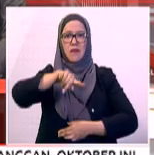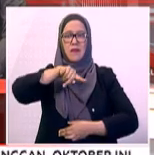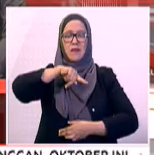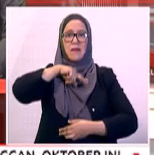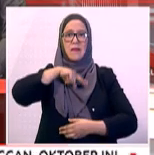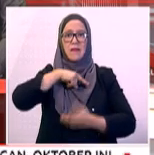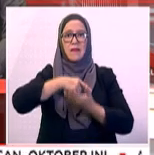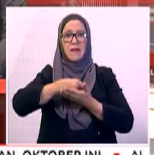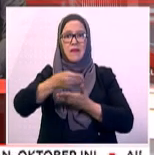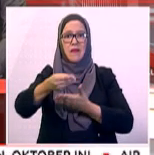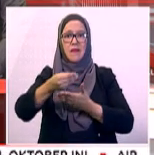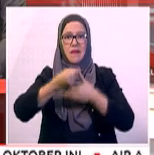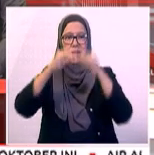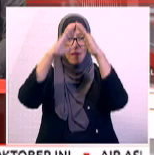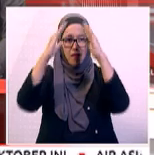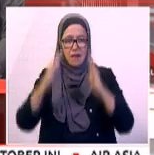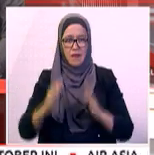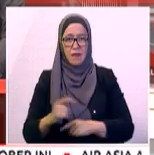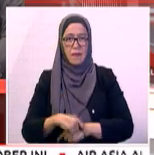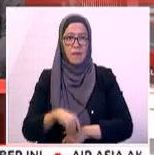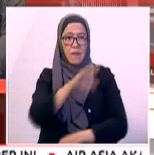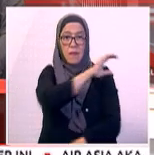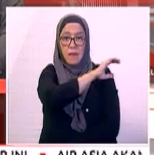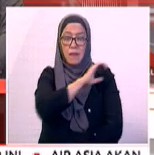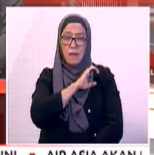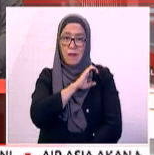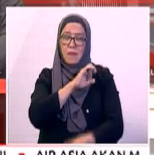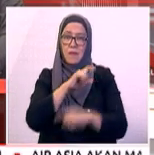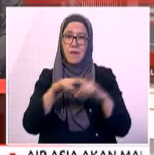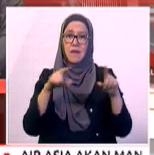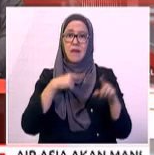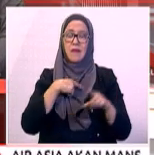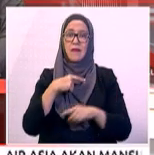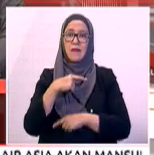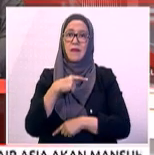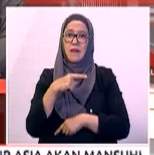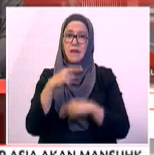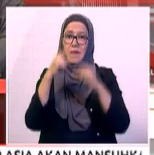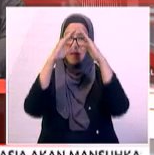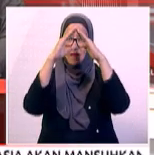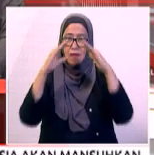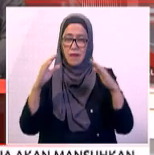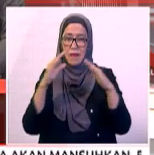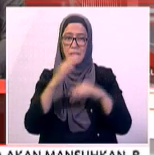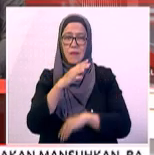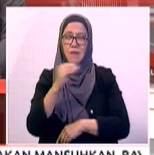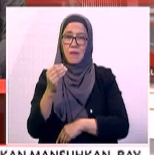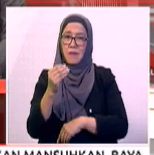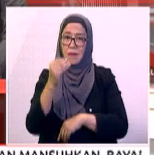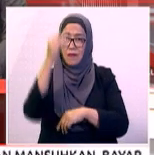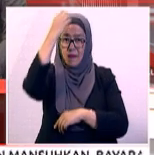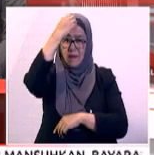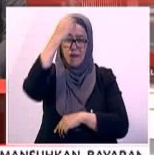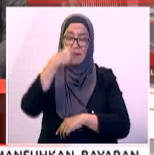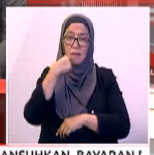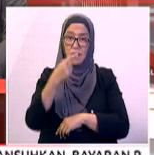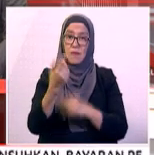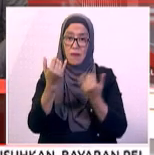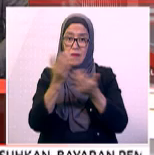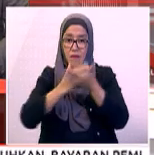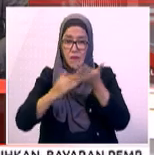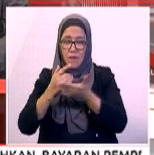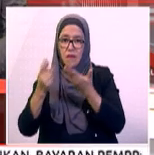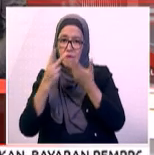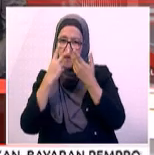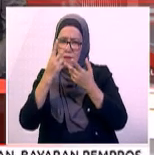dan Kehidupan Bandar Haniza Talha menegaskan pihaknya sedang meneliti pelbagai langkah alternatif termasuk mengadakan